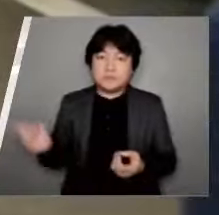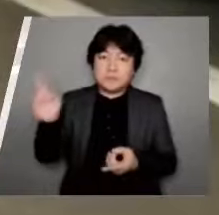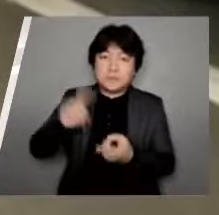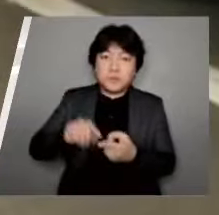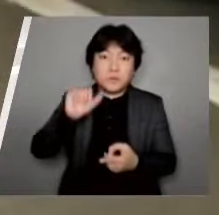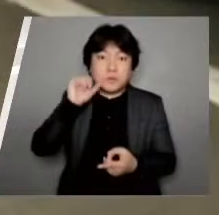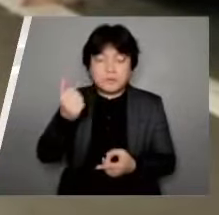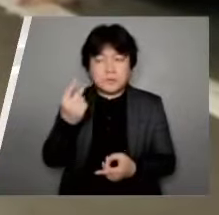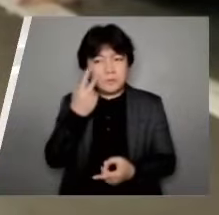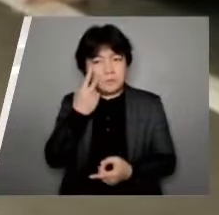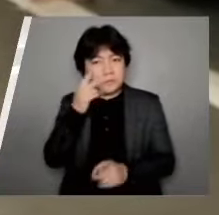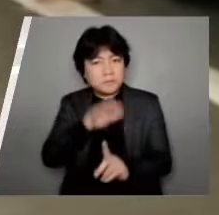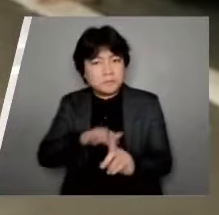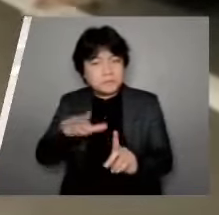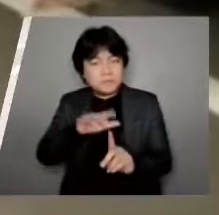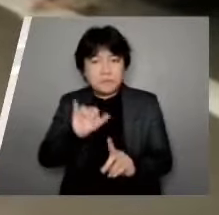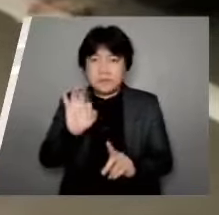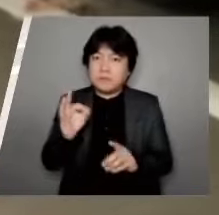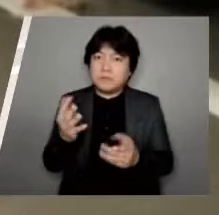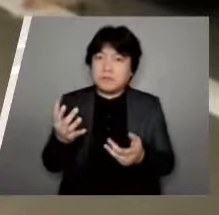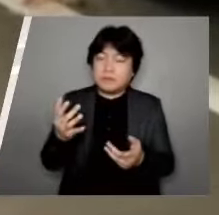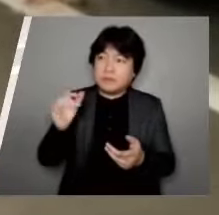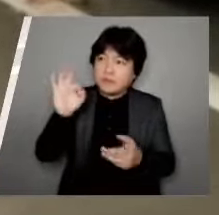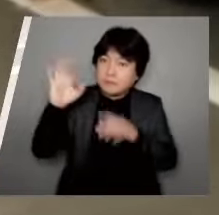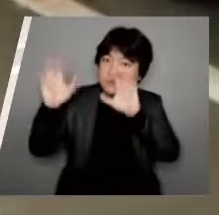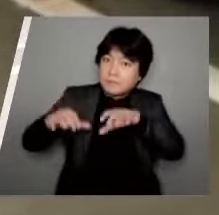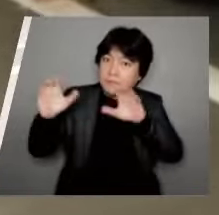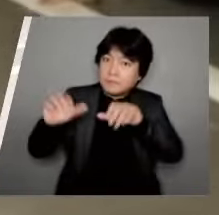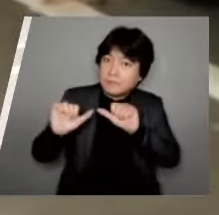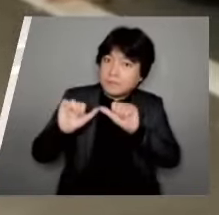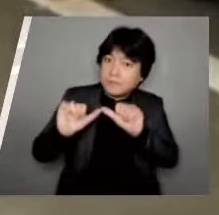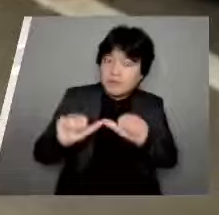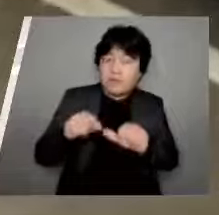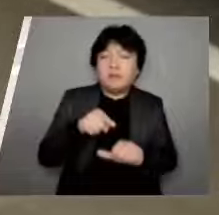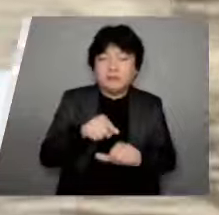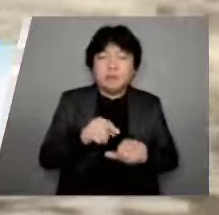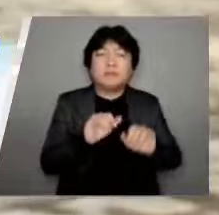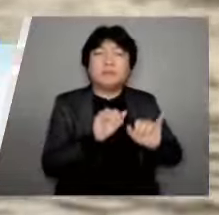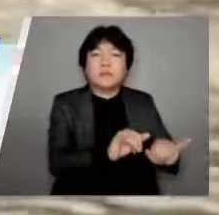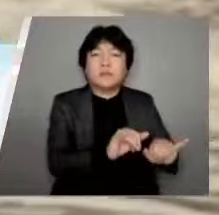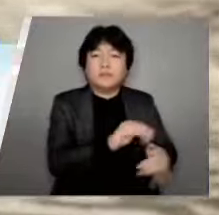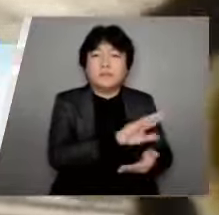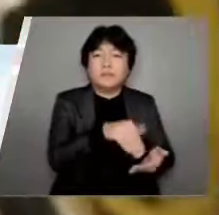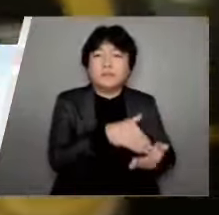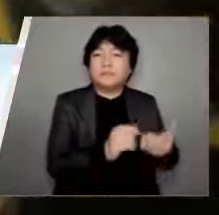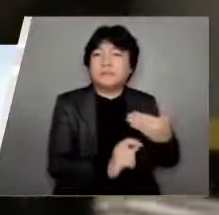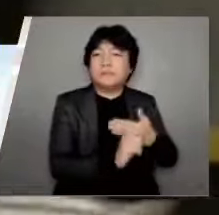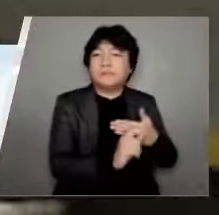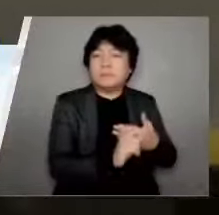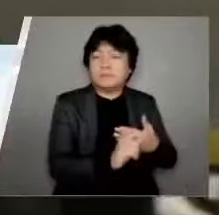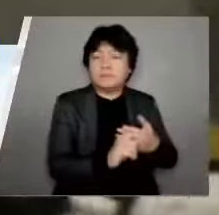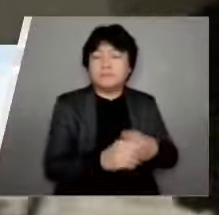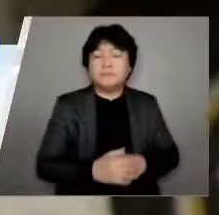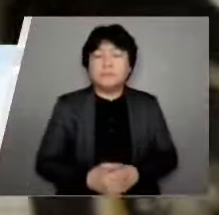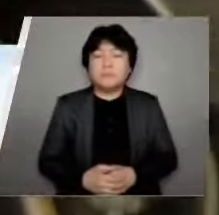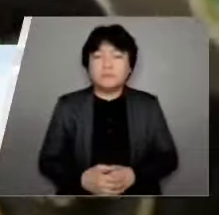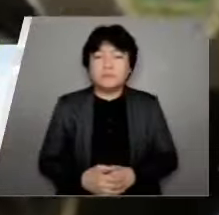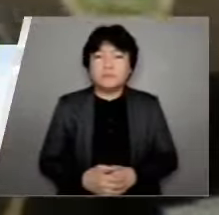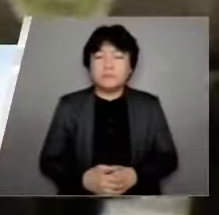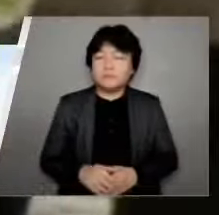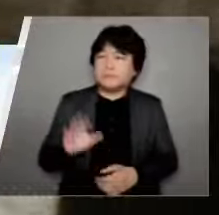kung tutuloy-tuloy pang ulan, magsistay pa rin sila sa evacuation centers. Kung may kailangan pa po